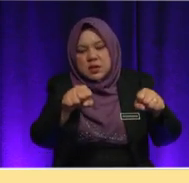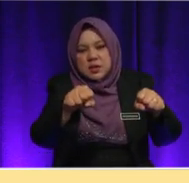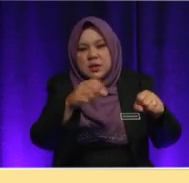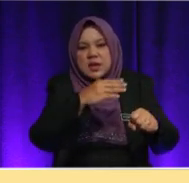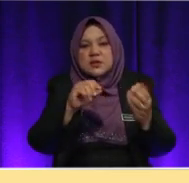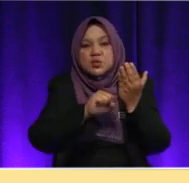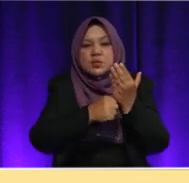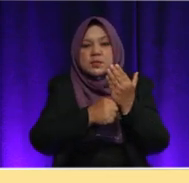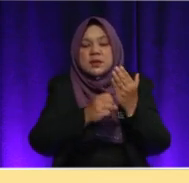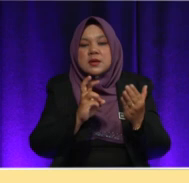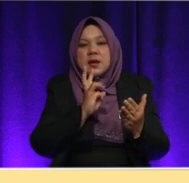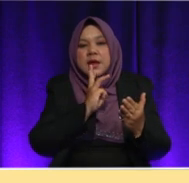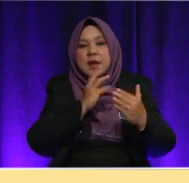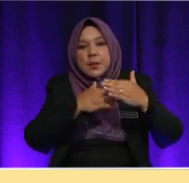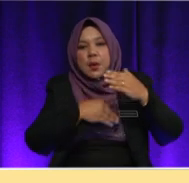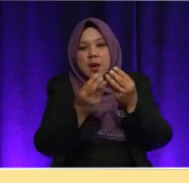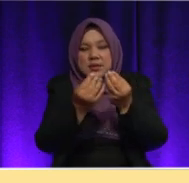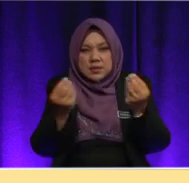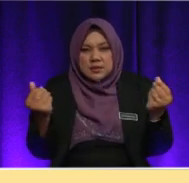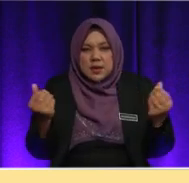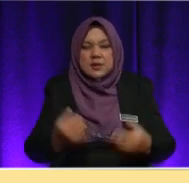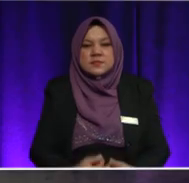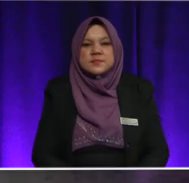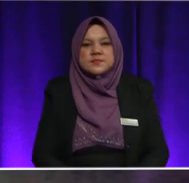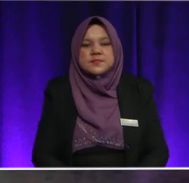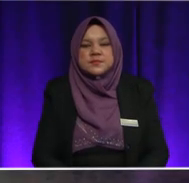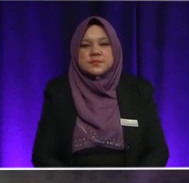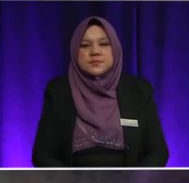tanah apa contoh sumber air bawah tanah